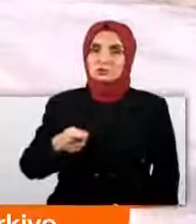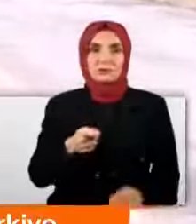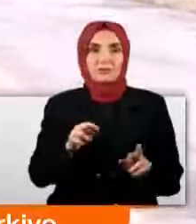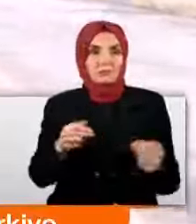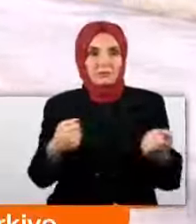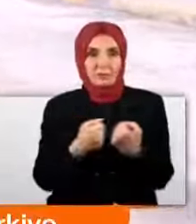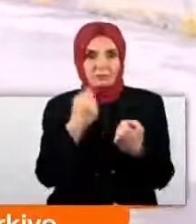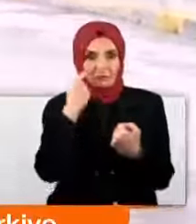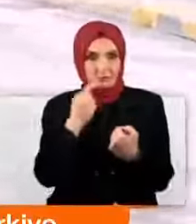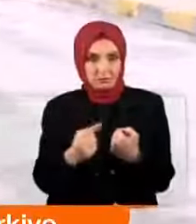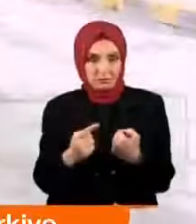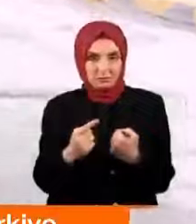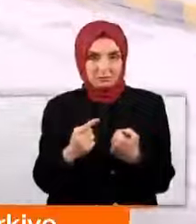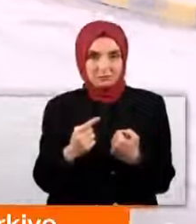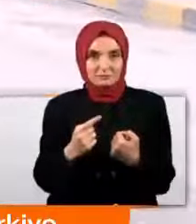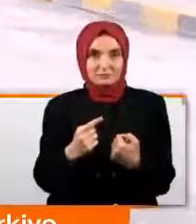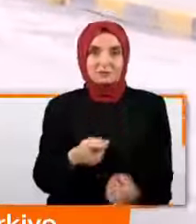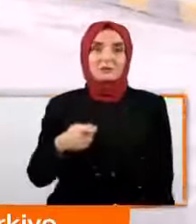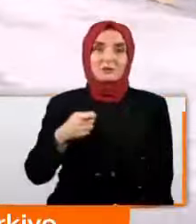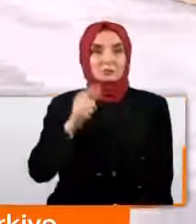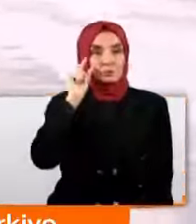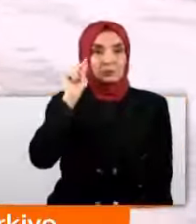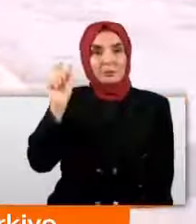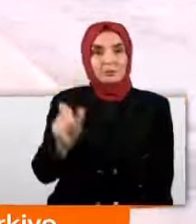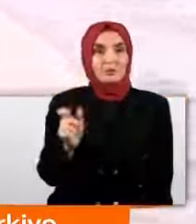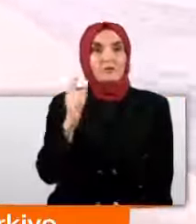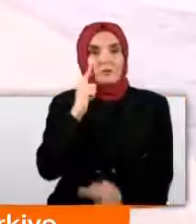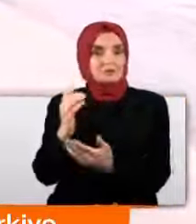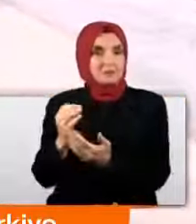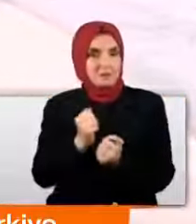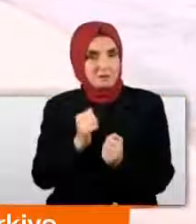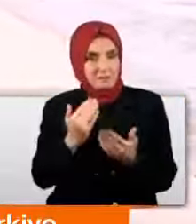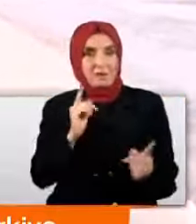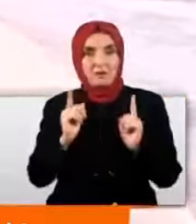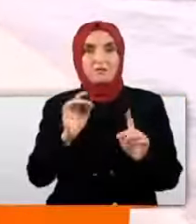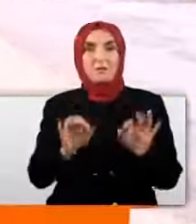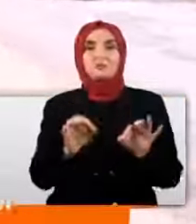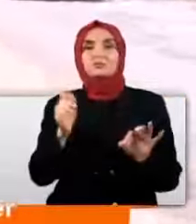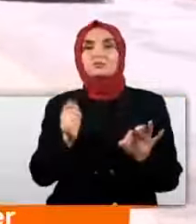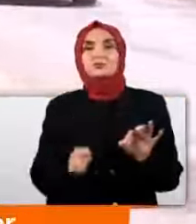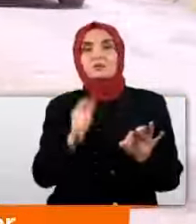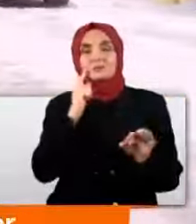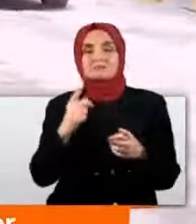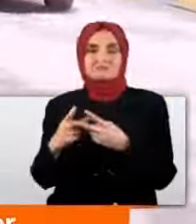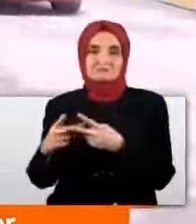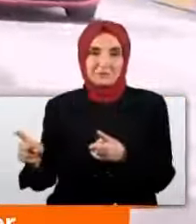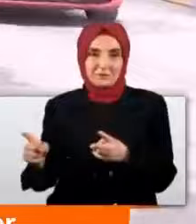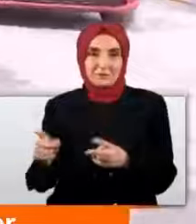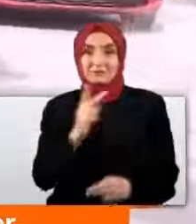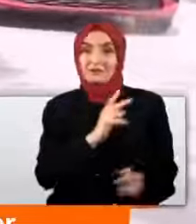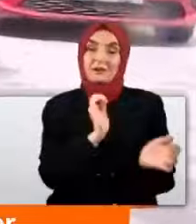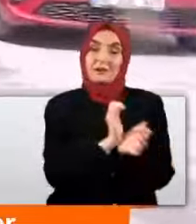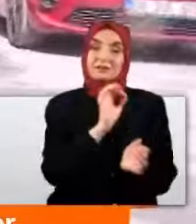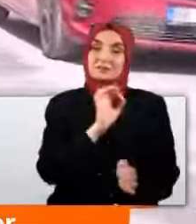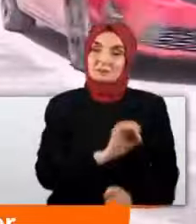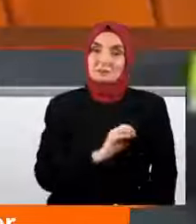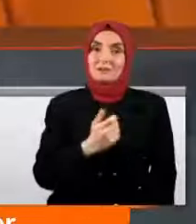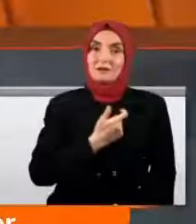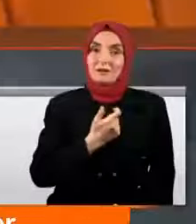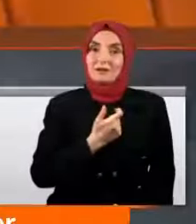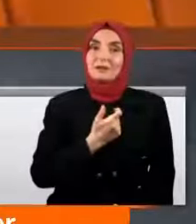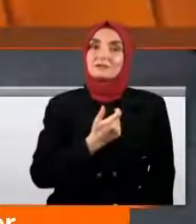zanlısı gözaltına alındı ama adli kontrol şartıyla serbest bırakıldı. Aile şimdi adaletin yerini bulmasını